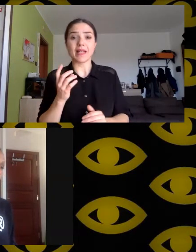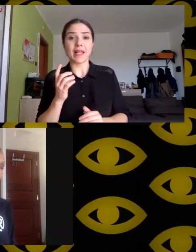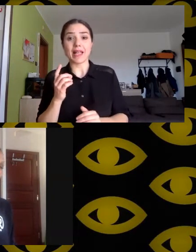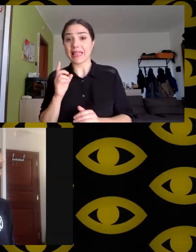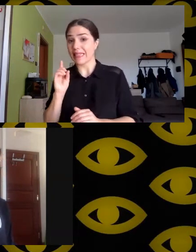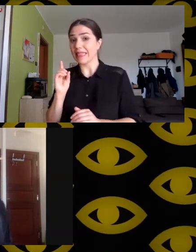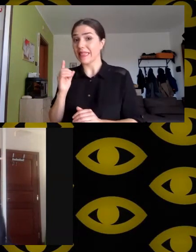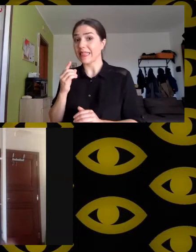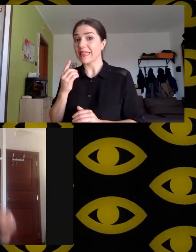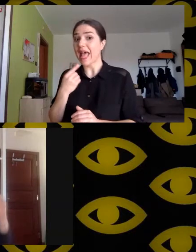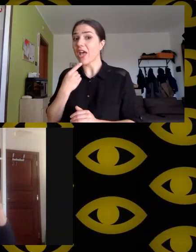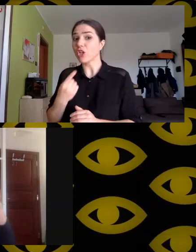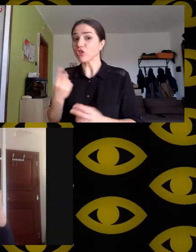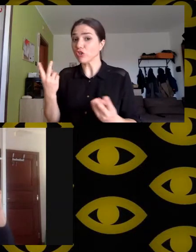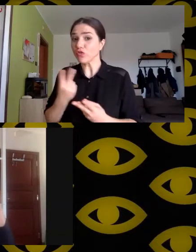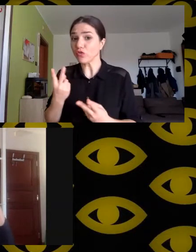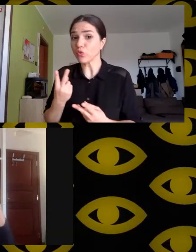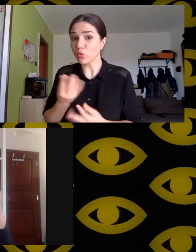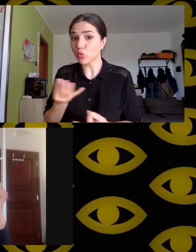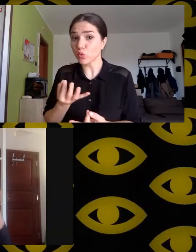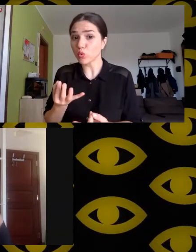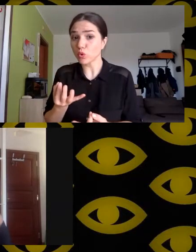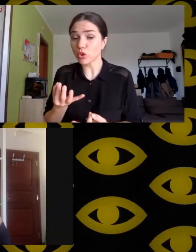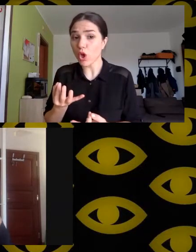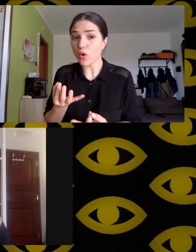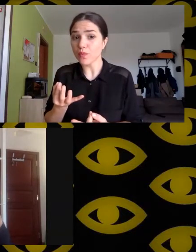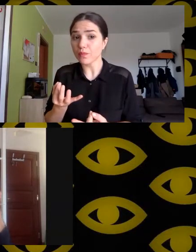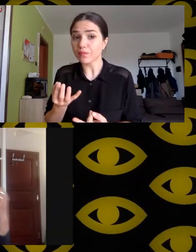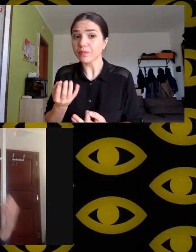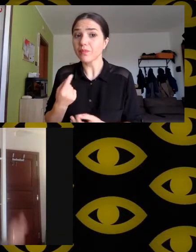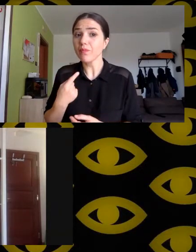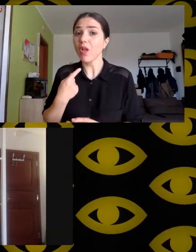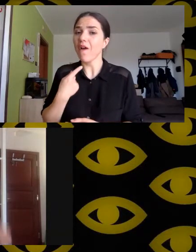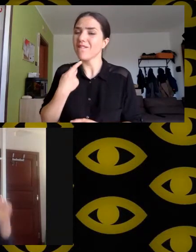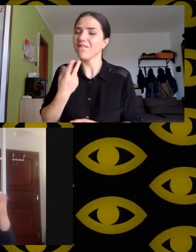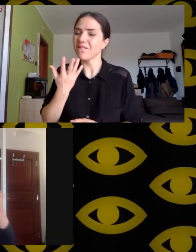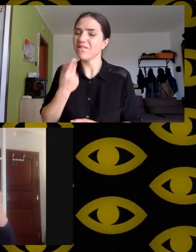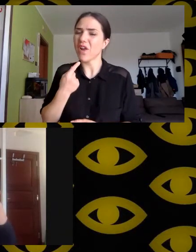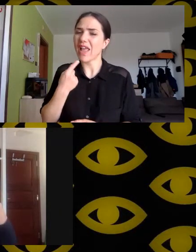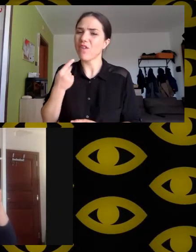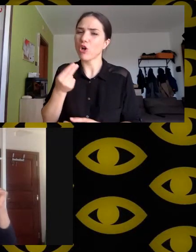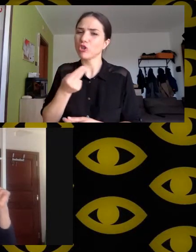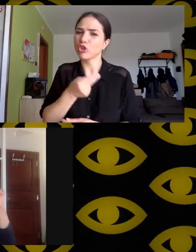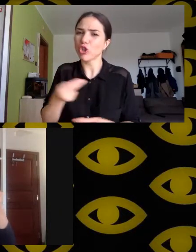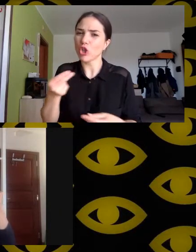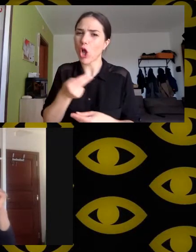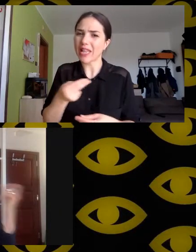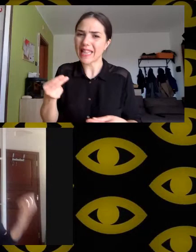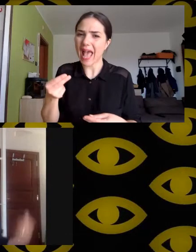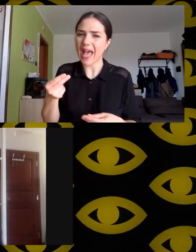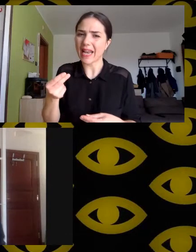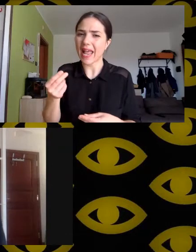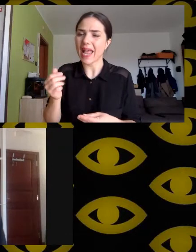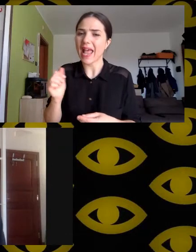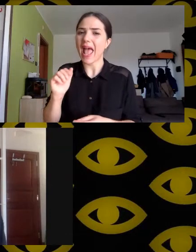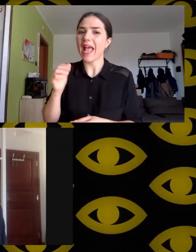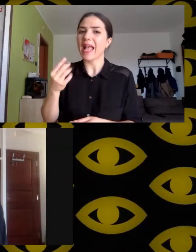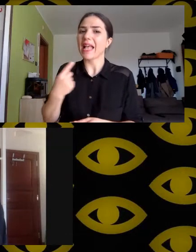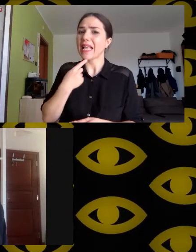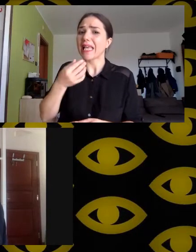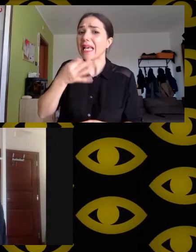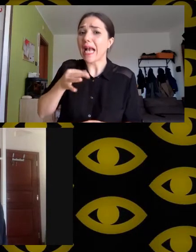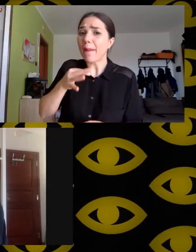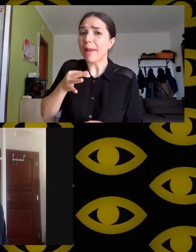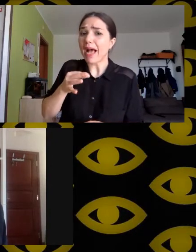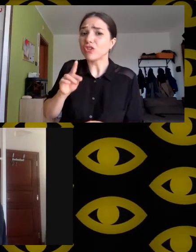ma è vero quello che sto dicendo, cioè vorrei sottolineare che le abilità che uno ha non sono necessariamente legate